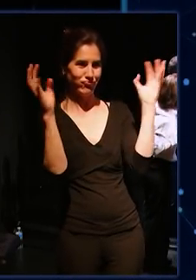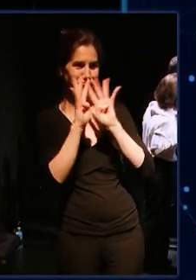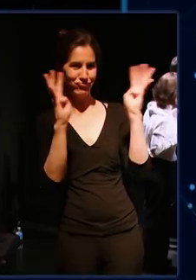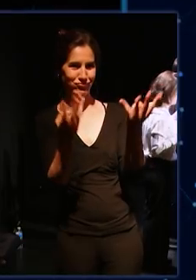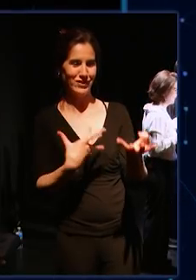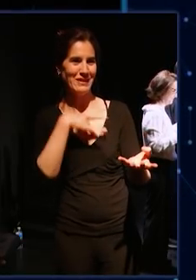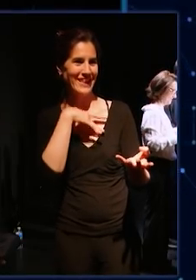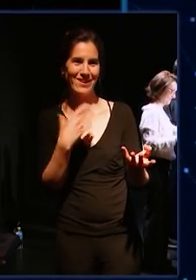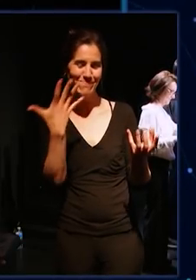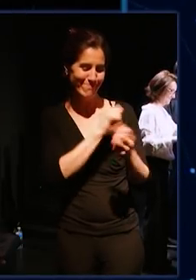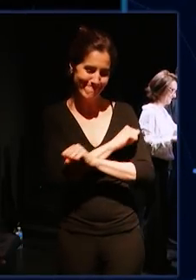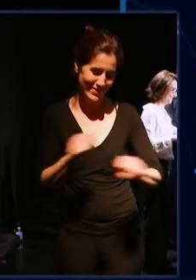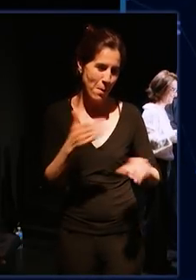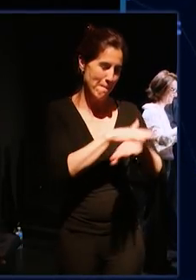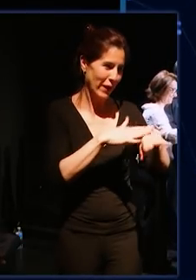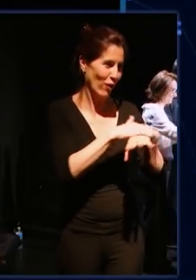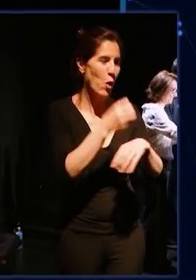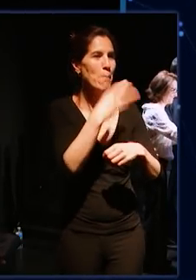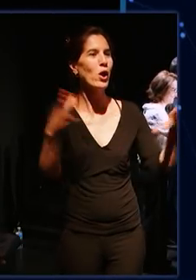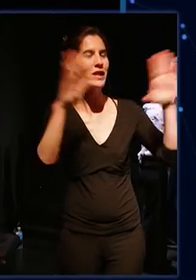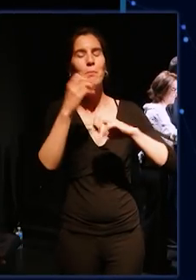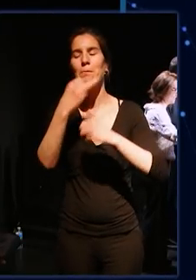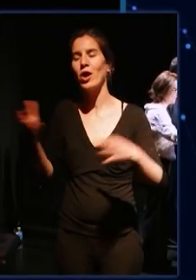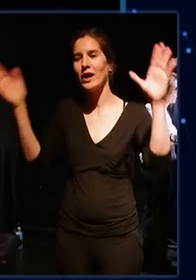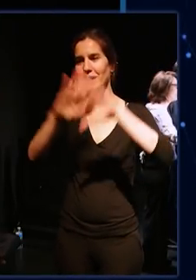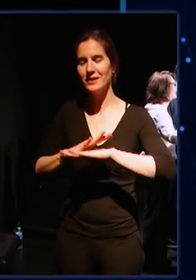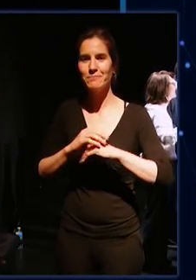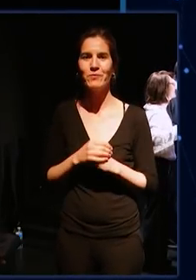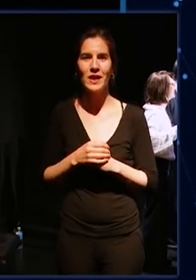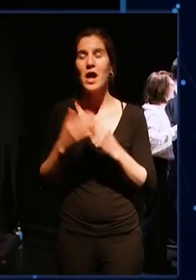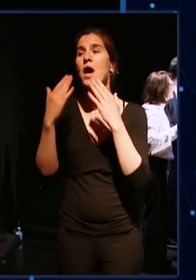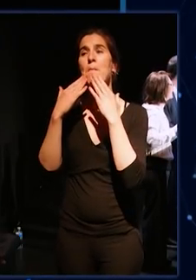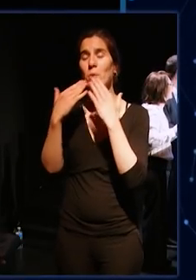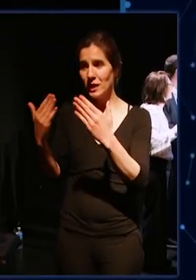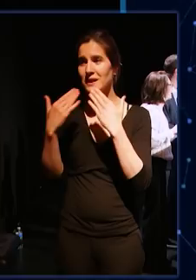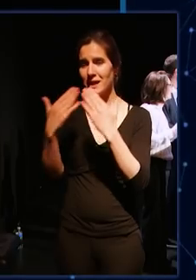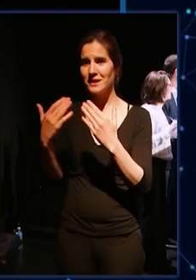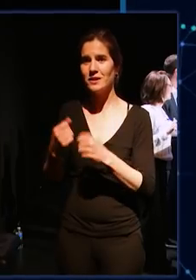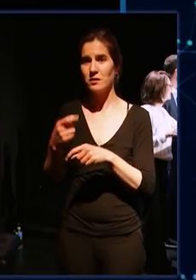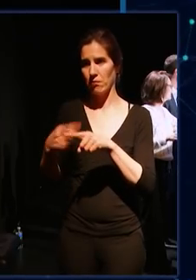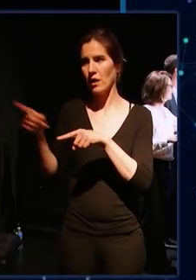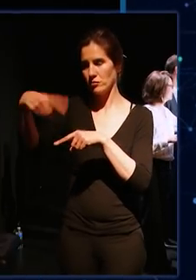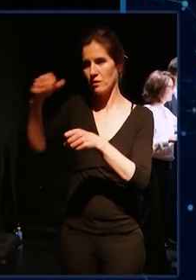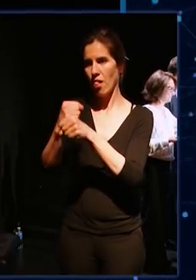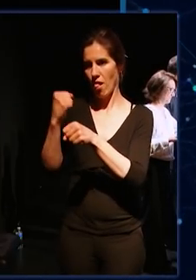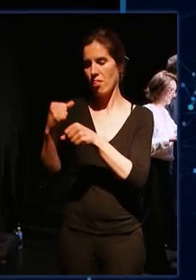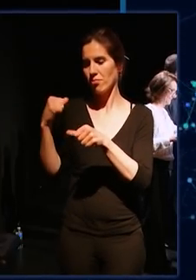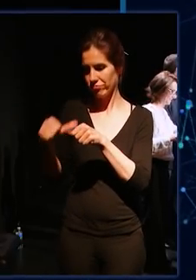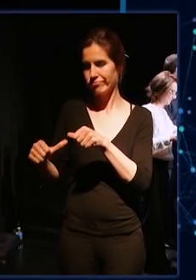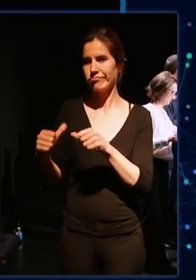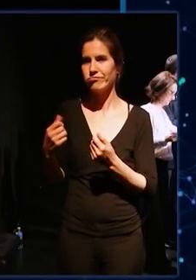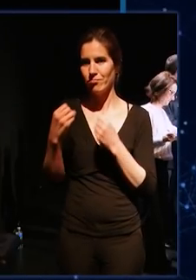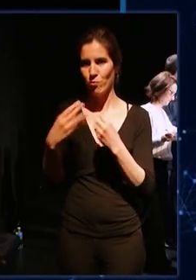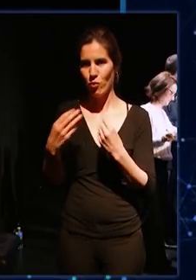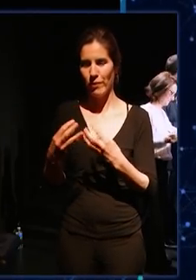Enrique Jimeno, molt bona nit. Bona nit i, bueno, moltes gràcies per la tasca que feu. Gràcies a